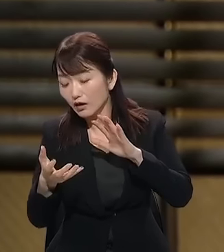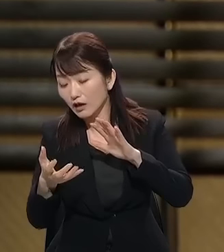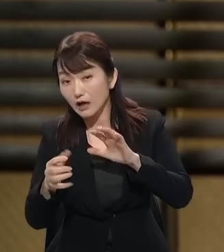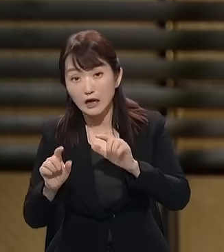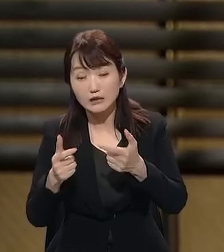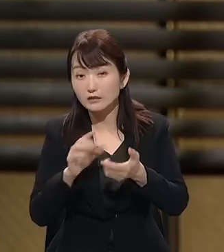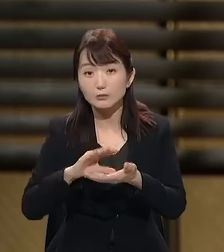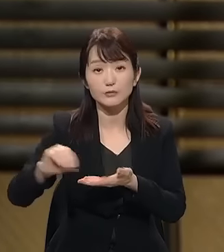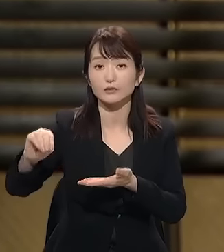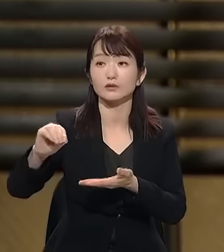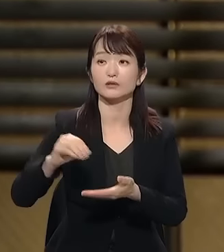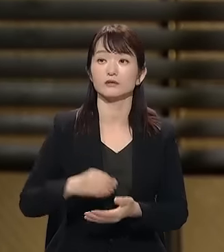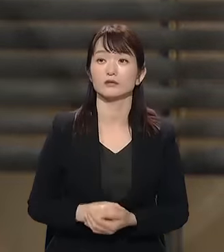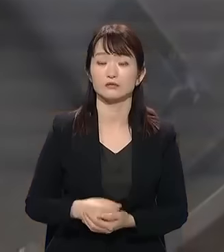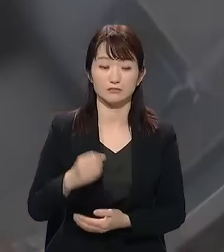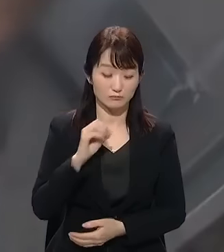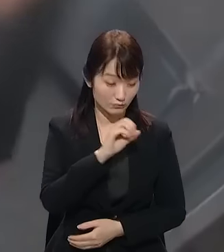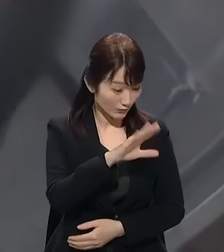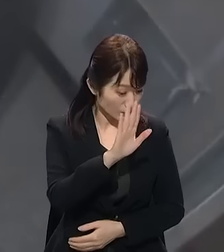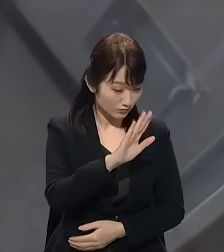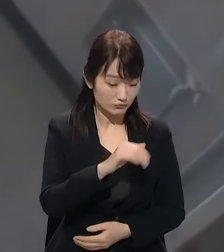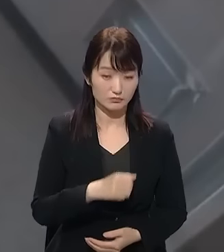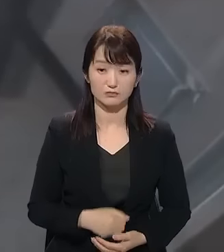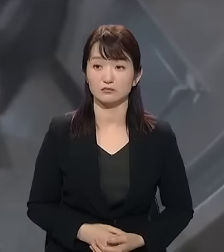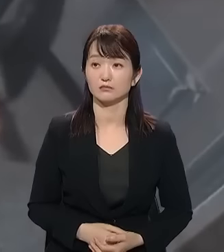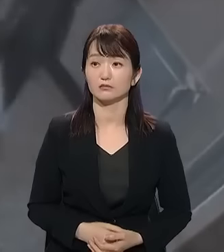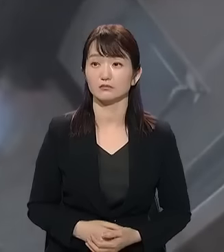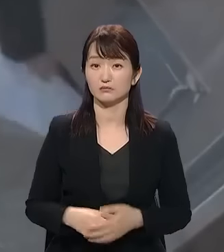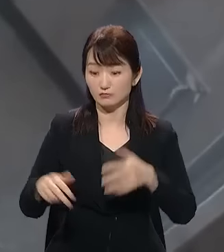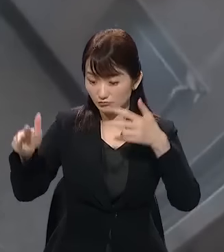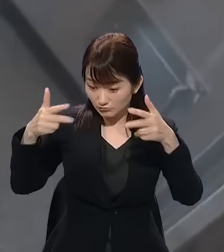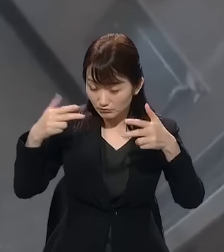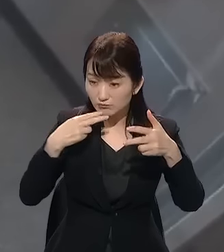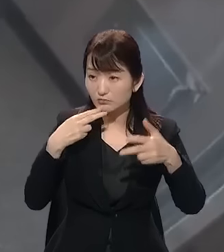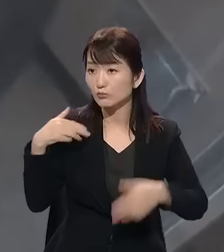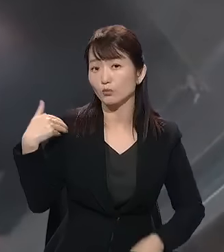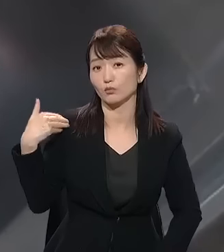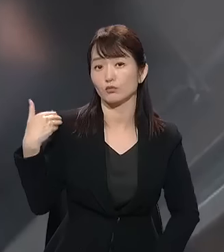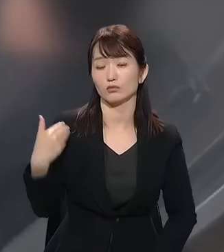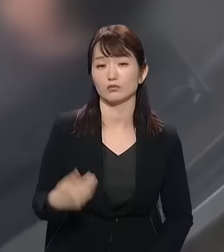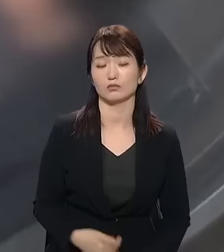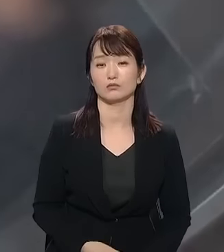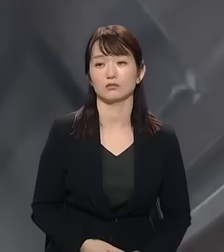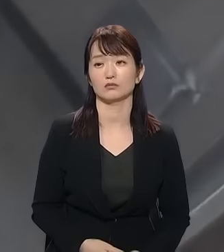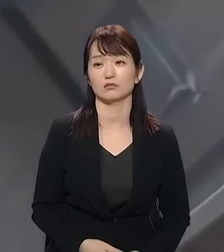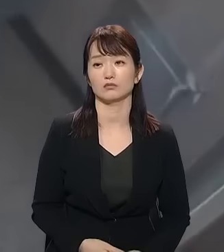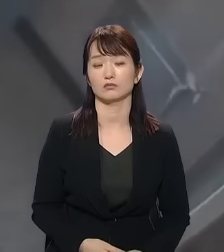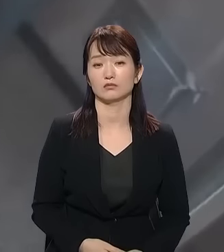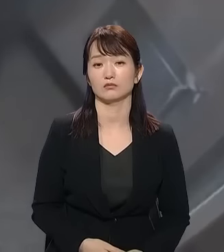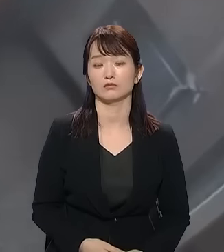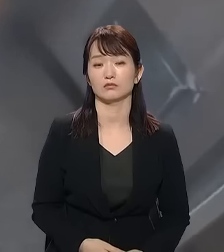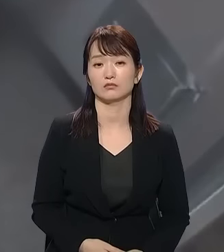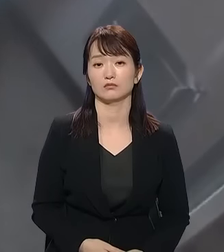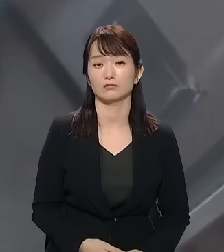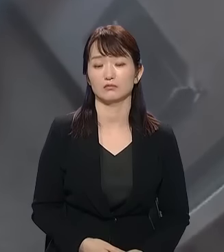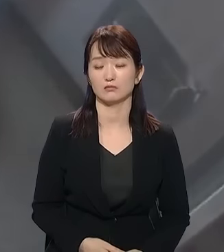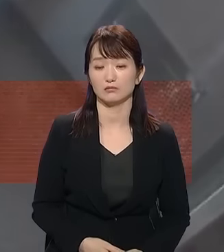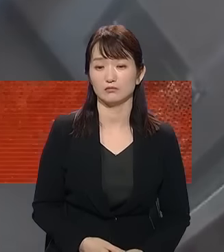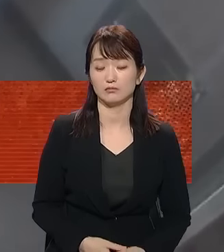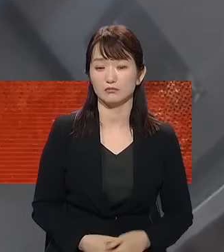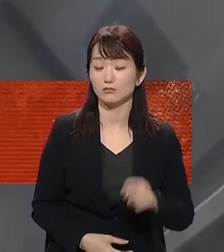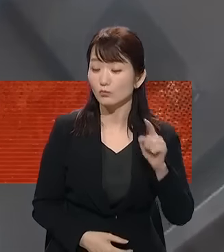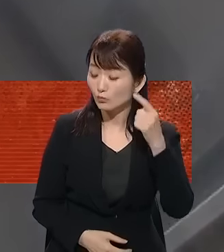그고 가버리고 말을 안 해주잖아요 CV 없었으면 뻔했던 거예요 그래서 이분이 집 이게 뭐냐 그